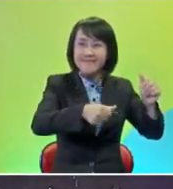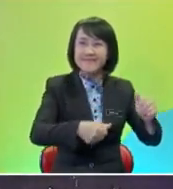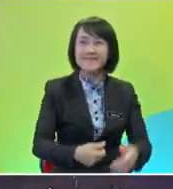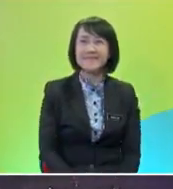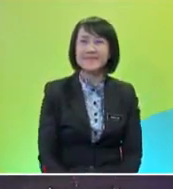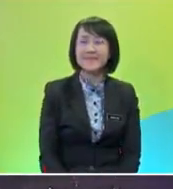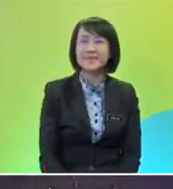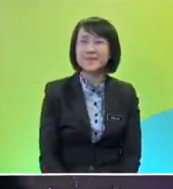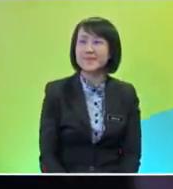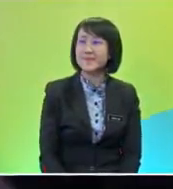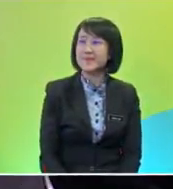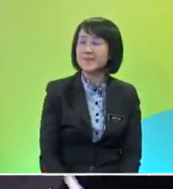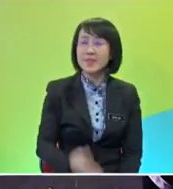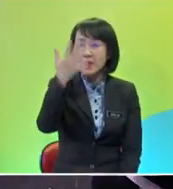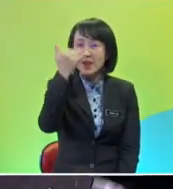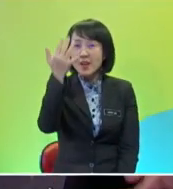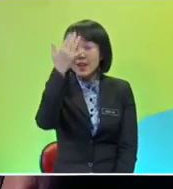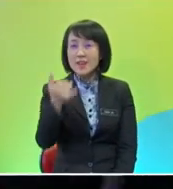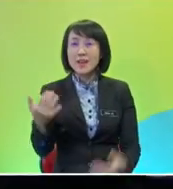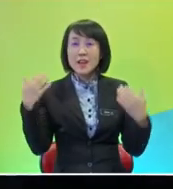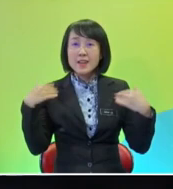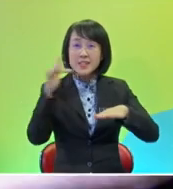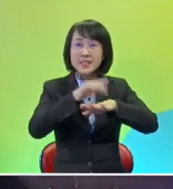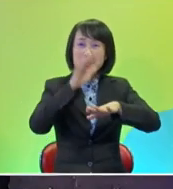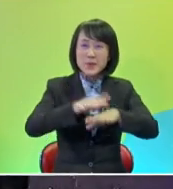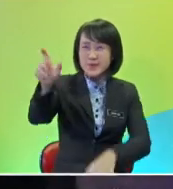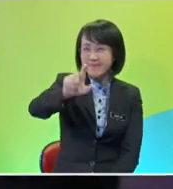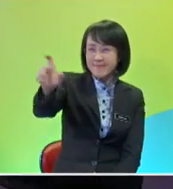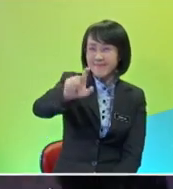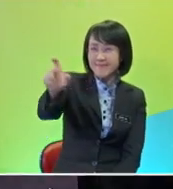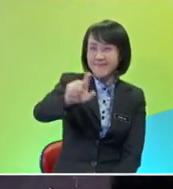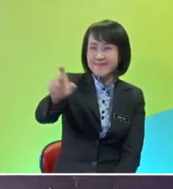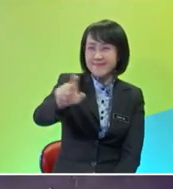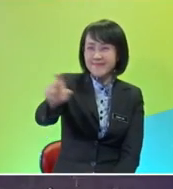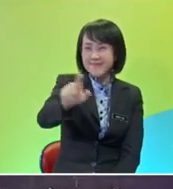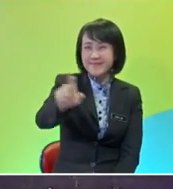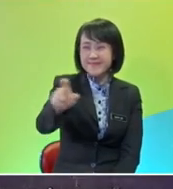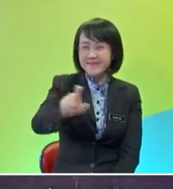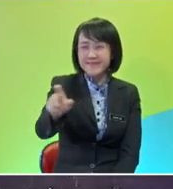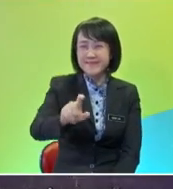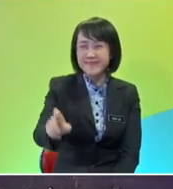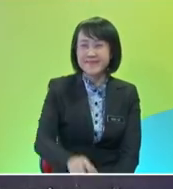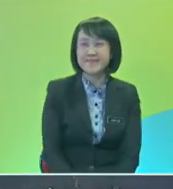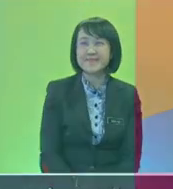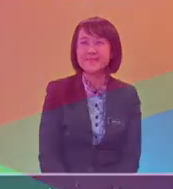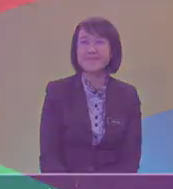Eh, kenapa Syafiqah? Cikgu, ada nyamuk. Sebut sekarang, cikgu. Eh, halau nyamuk, halau nyamuk.